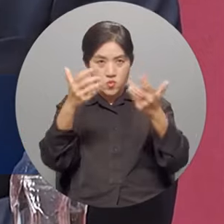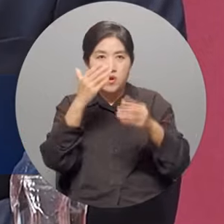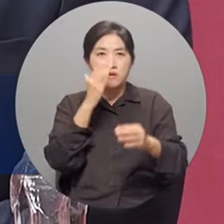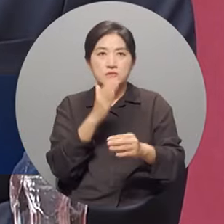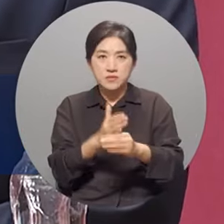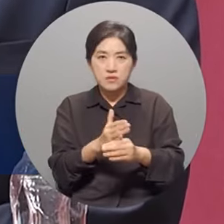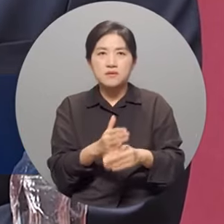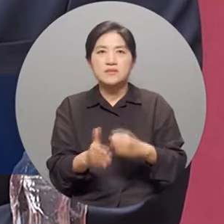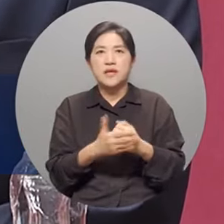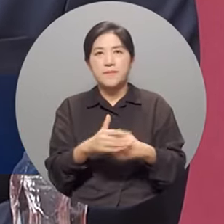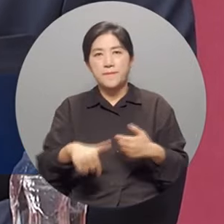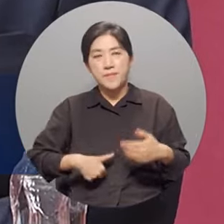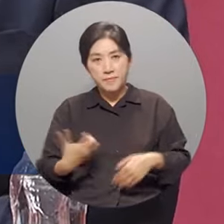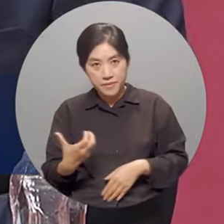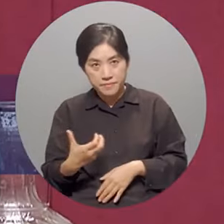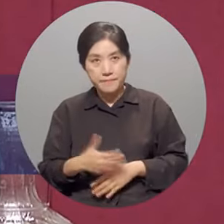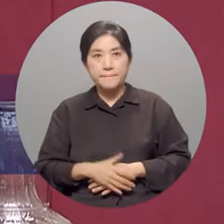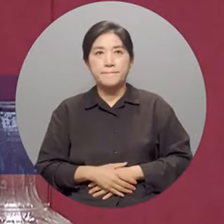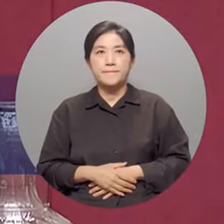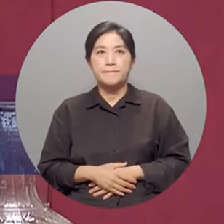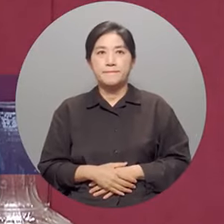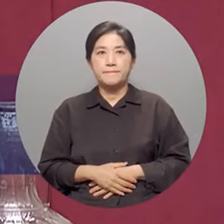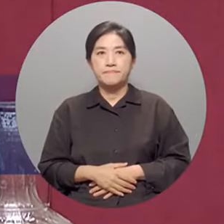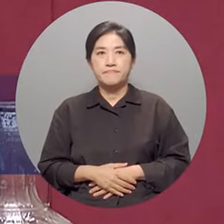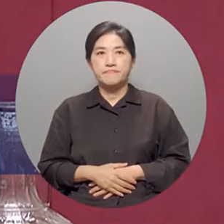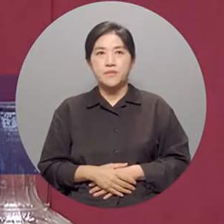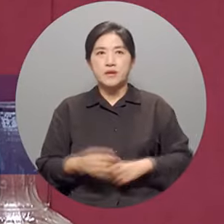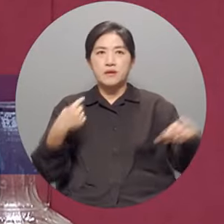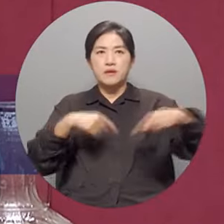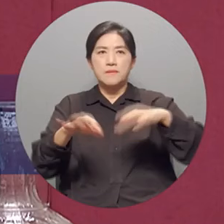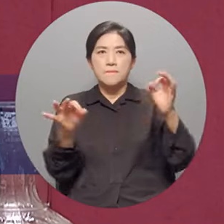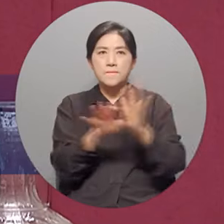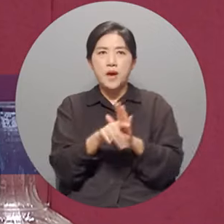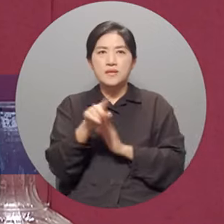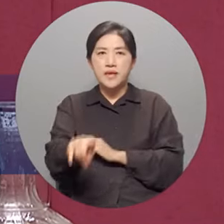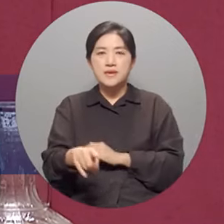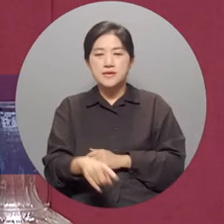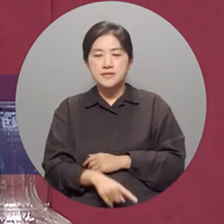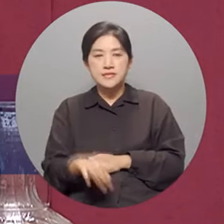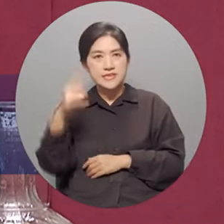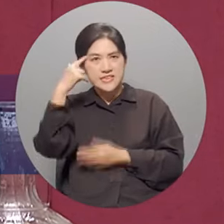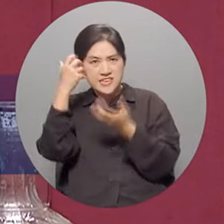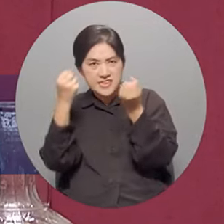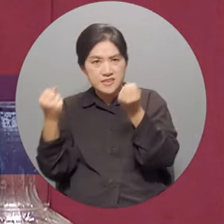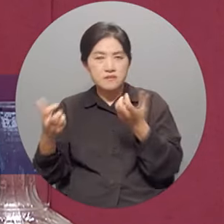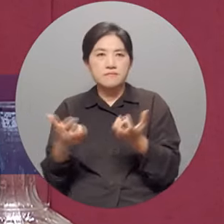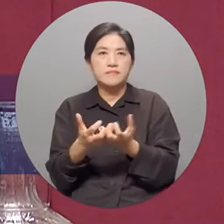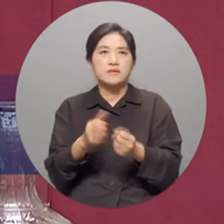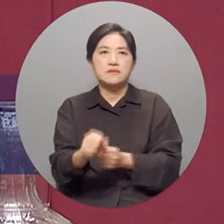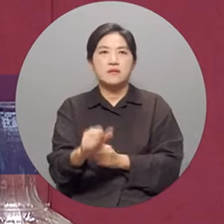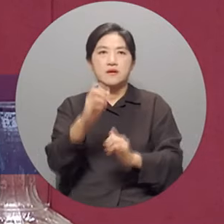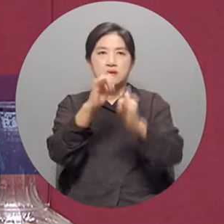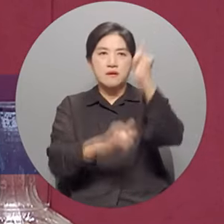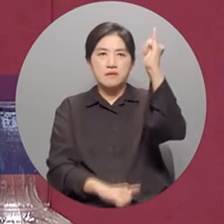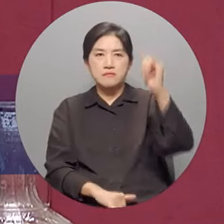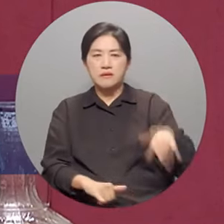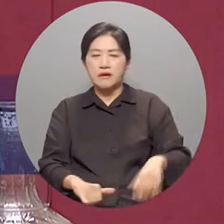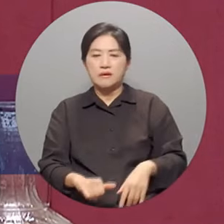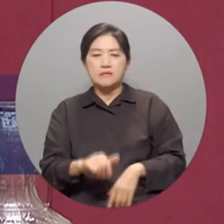있어 좀 안타까운 심정이시죠. 정치는 실종되고 그 자리를 이념이 채웠습니다. 역사